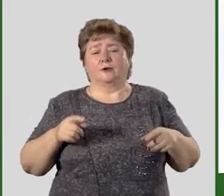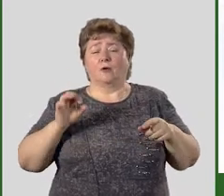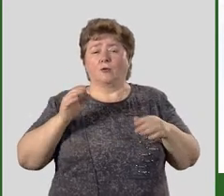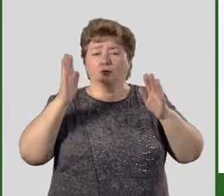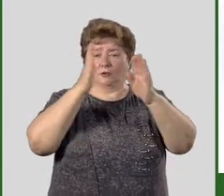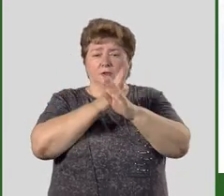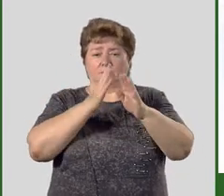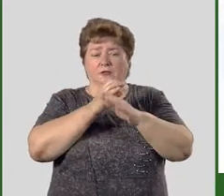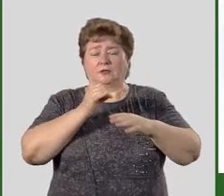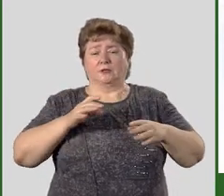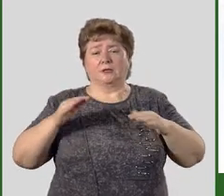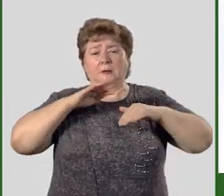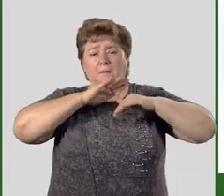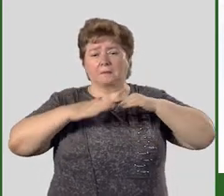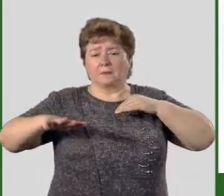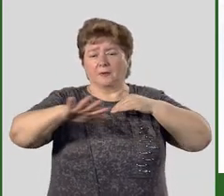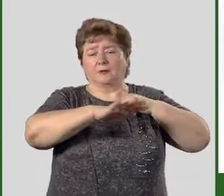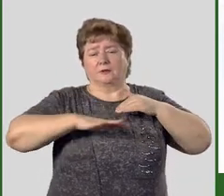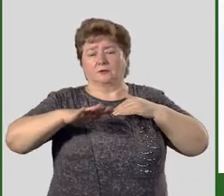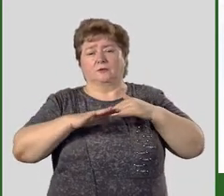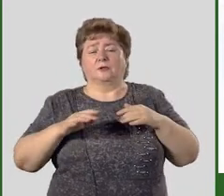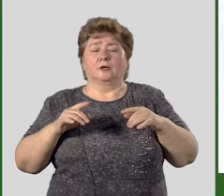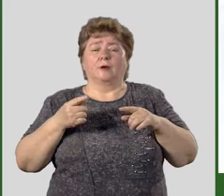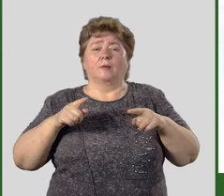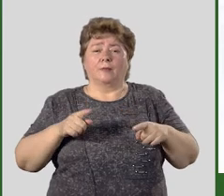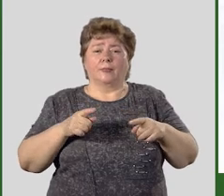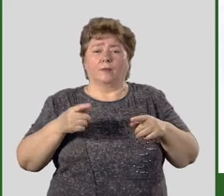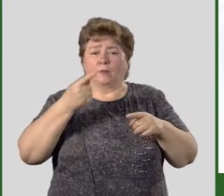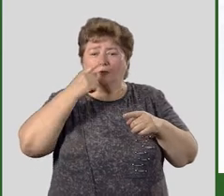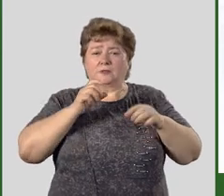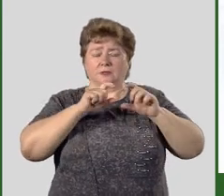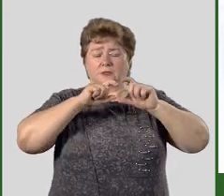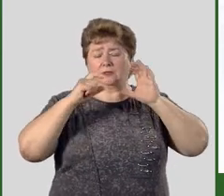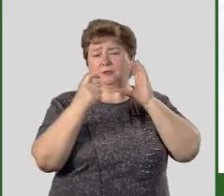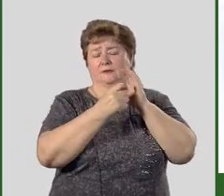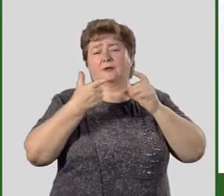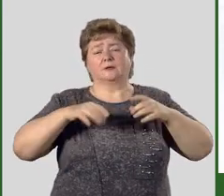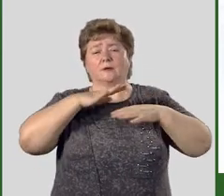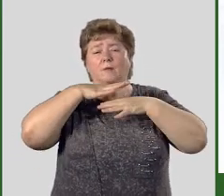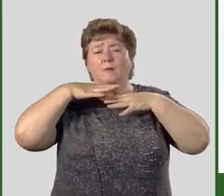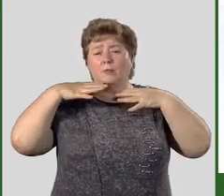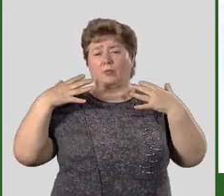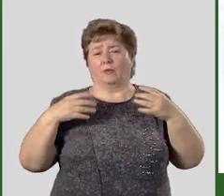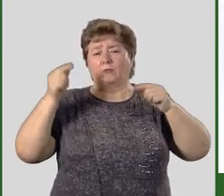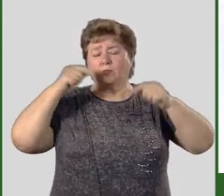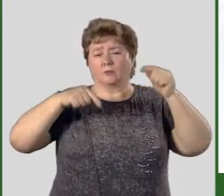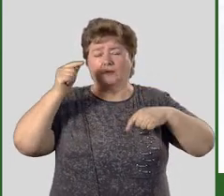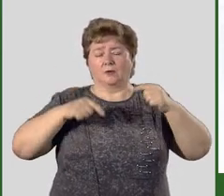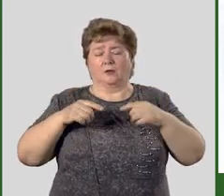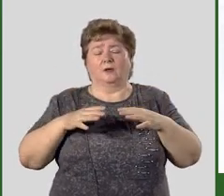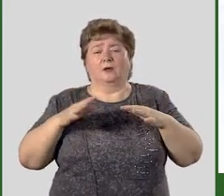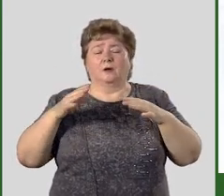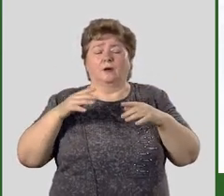от климата и рельефа. Поэтому вблизи экватора, где выпадает большое количество